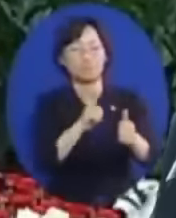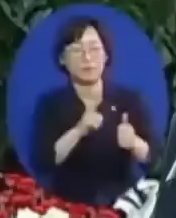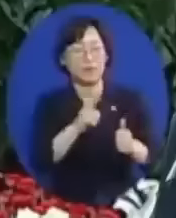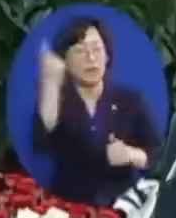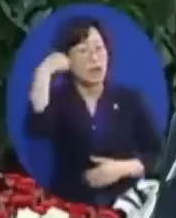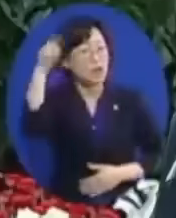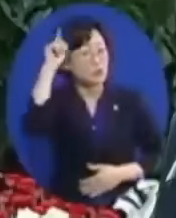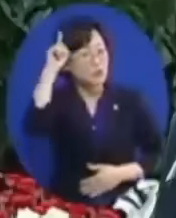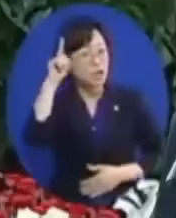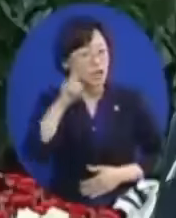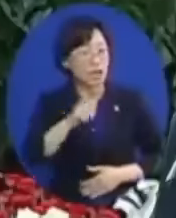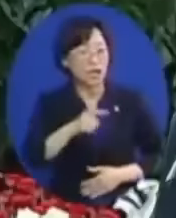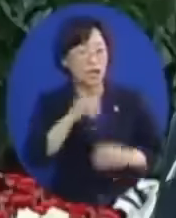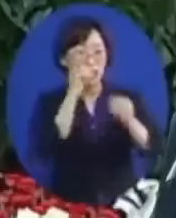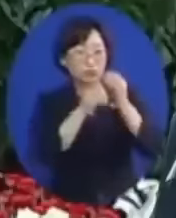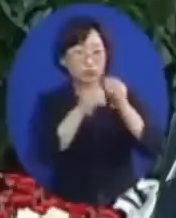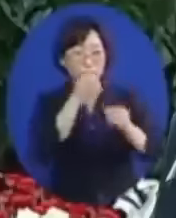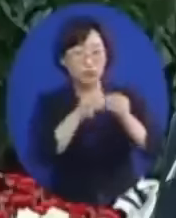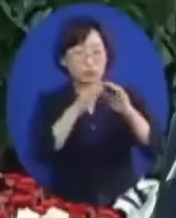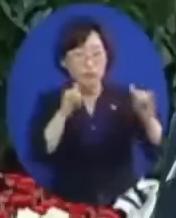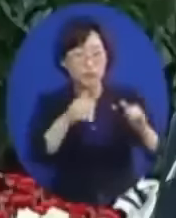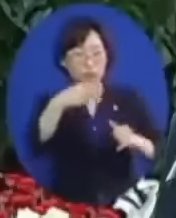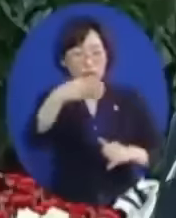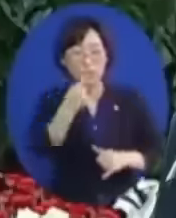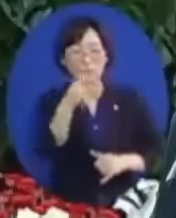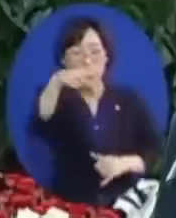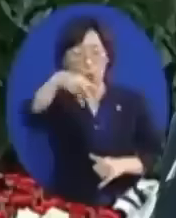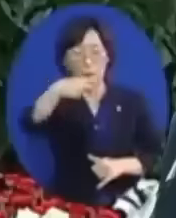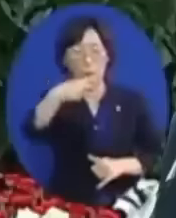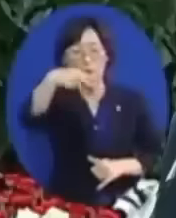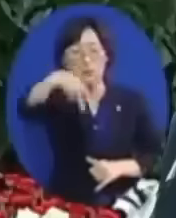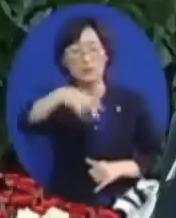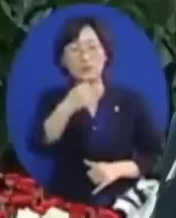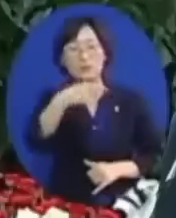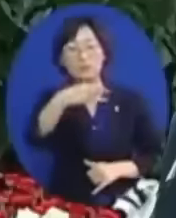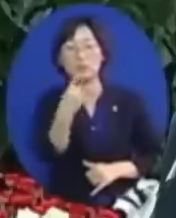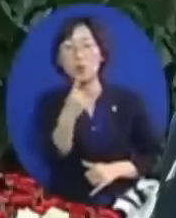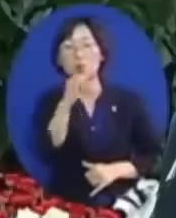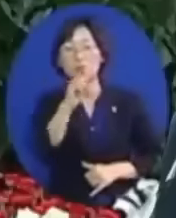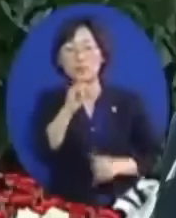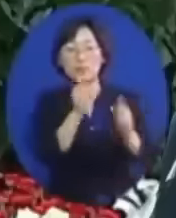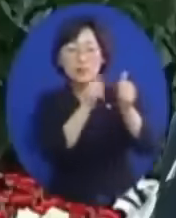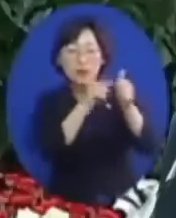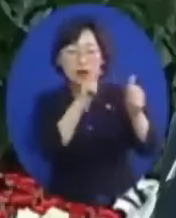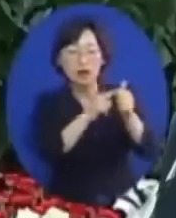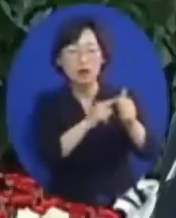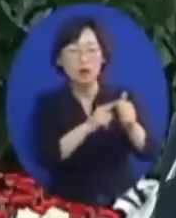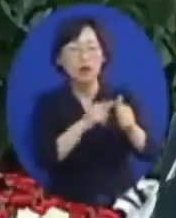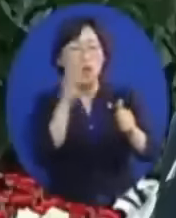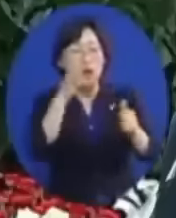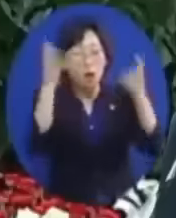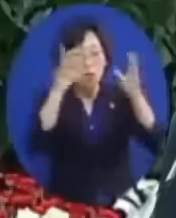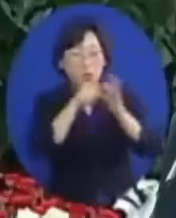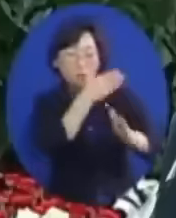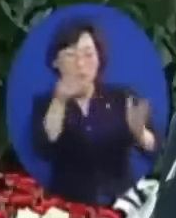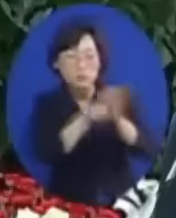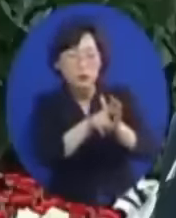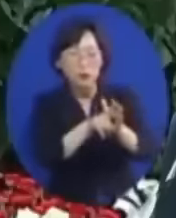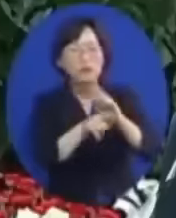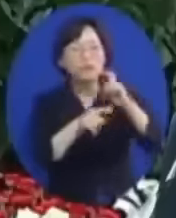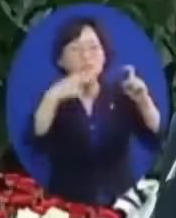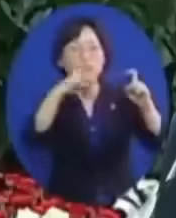러시아의 문호 톨스토이는 어린 시절부터 신앙생활을 했습니다. 그런데 10대 시절 신앙을 버리고 자신의 생각과 마음대로